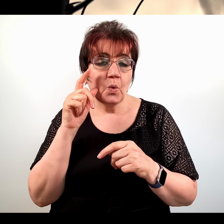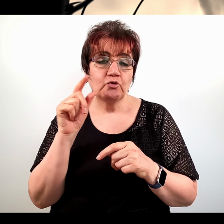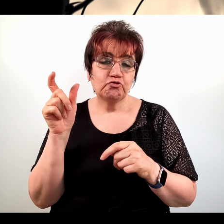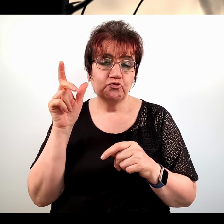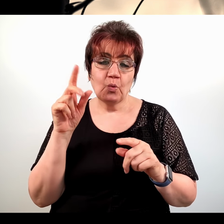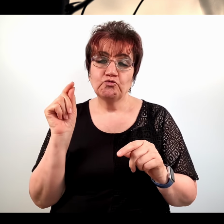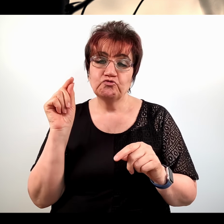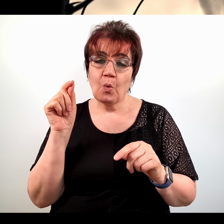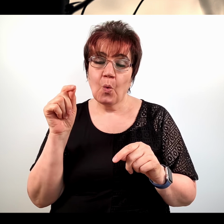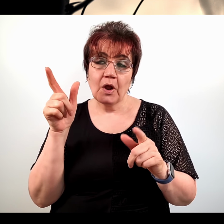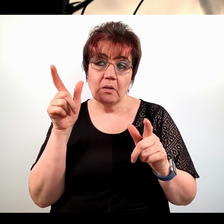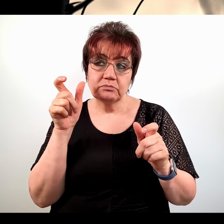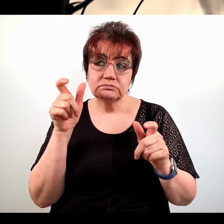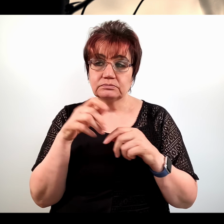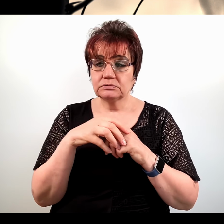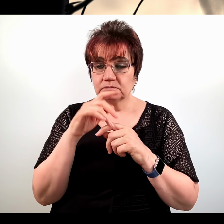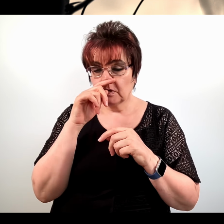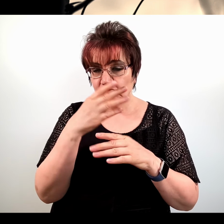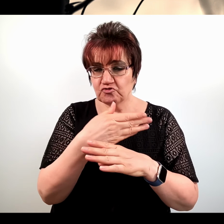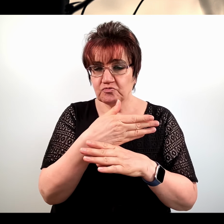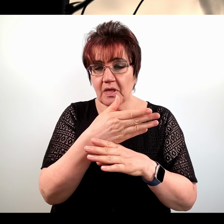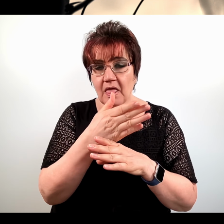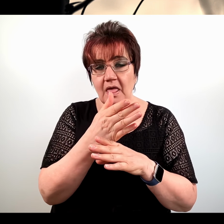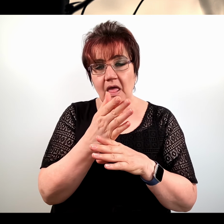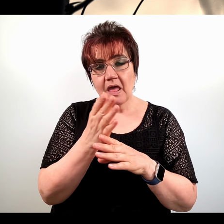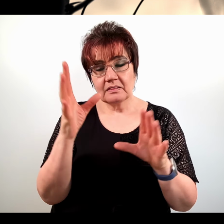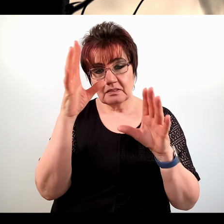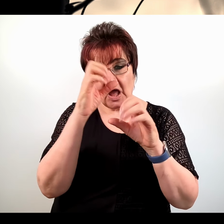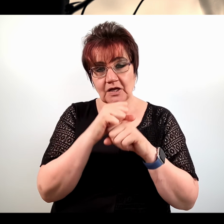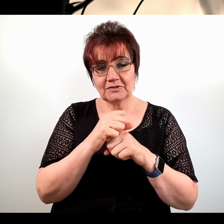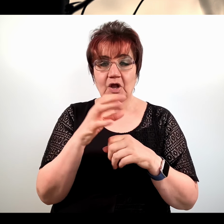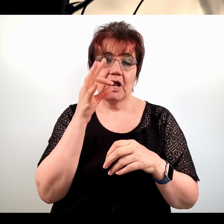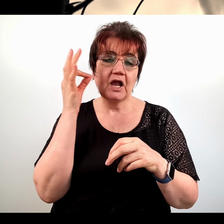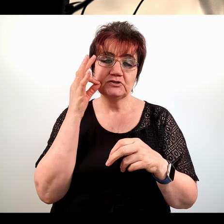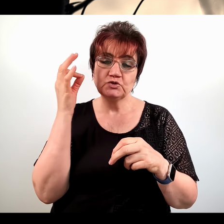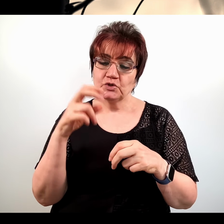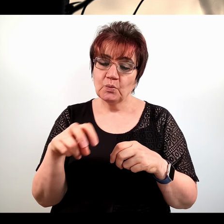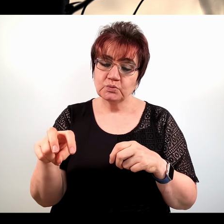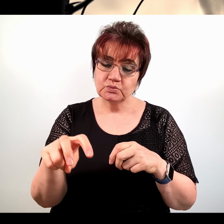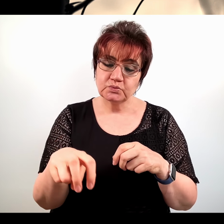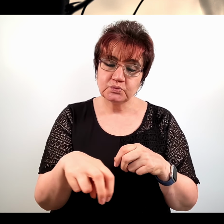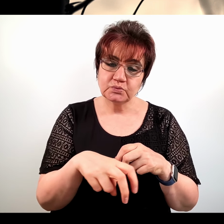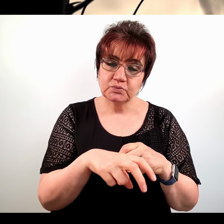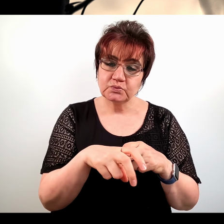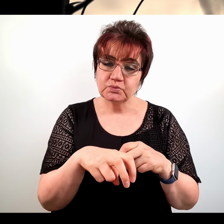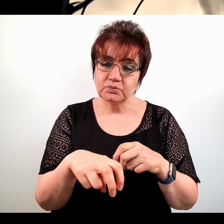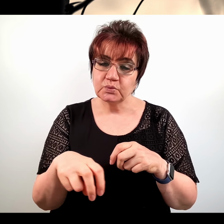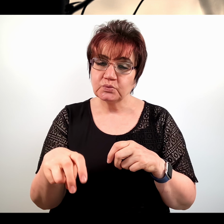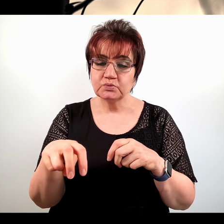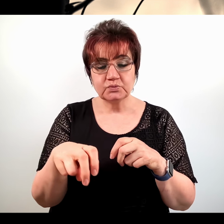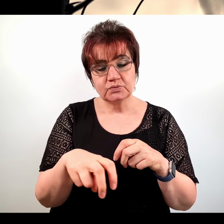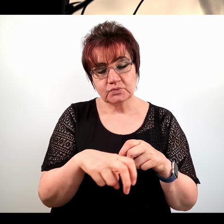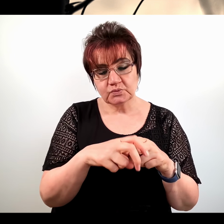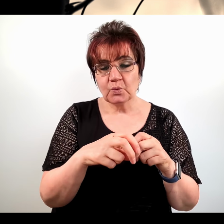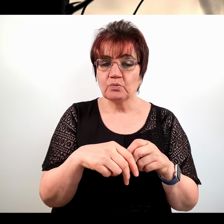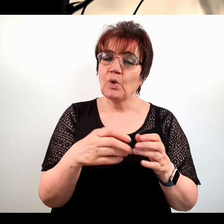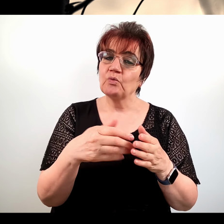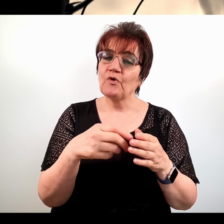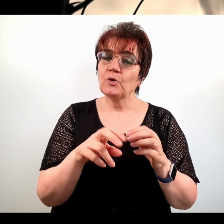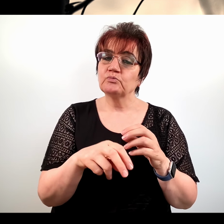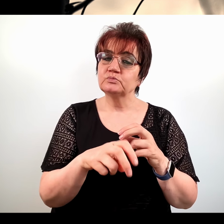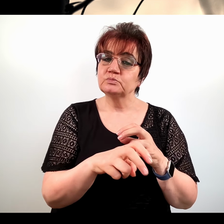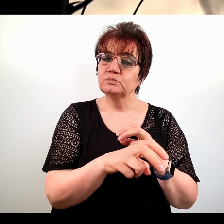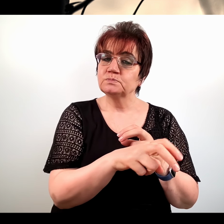Später in der Nacht kam die Katze vorbei und schnurrte an sein Bein entlang, ging dann aber wieder